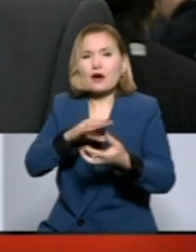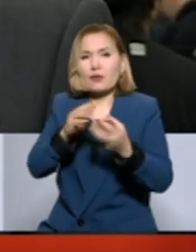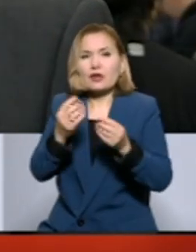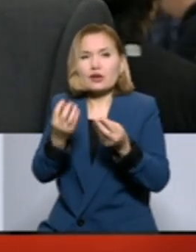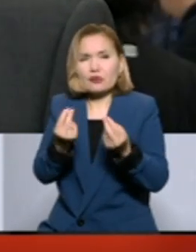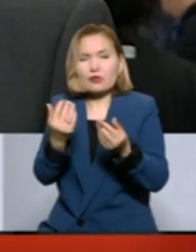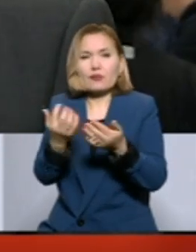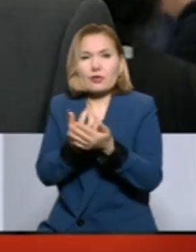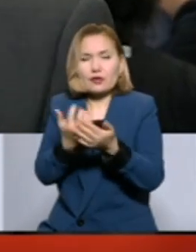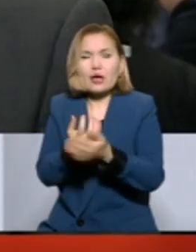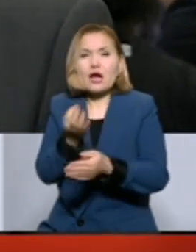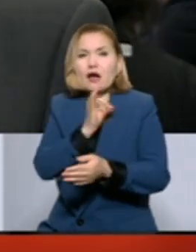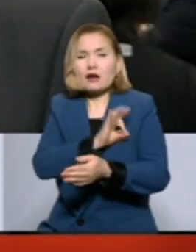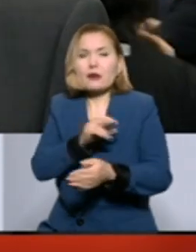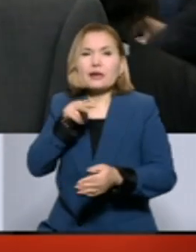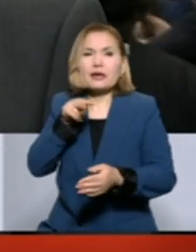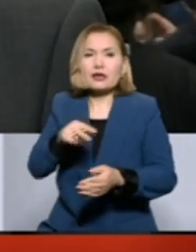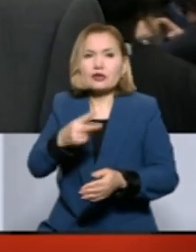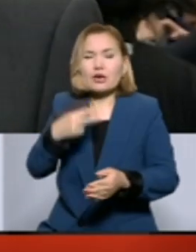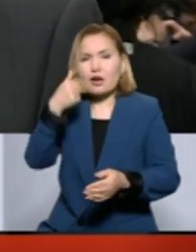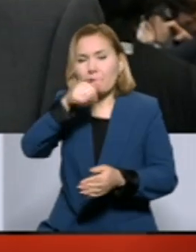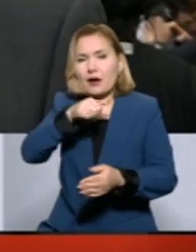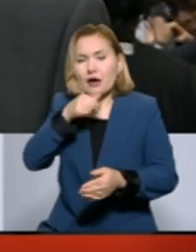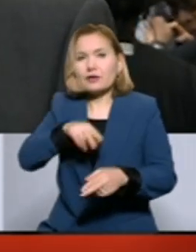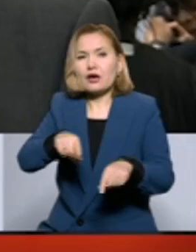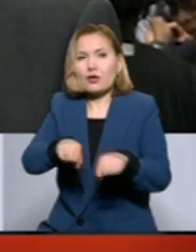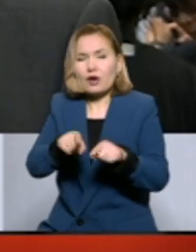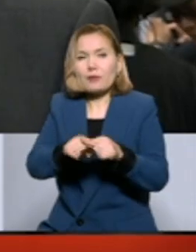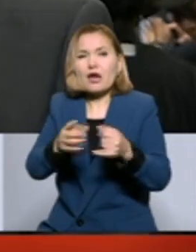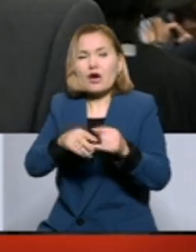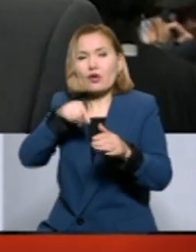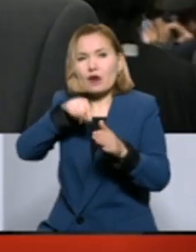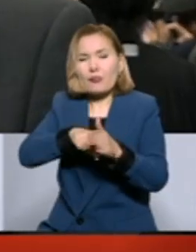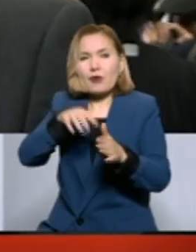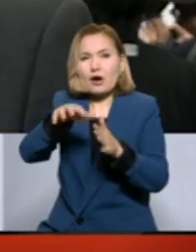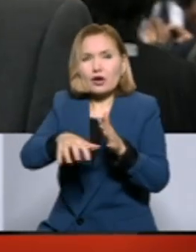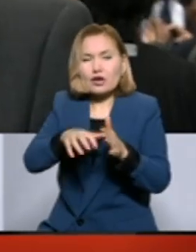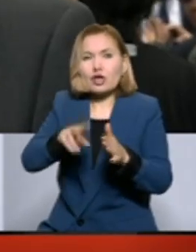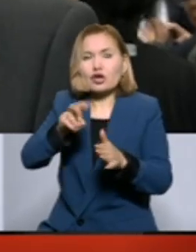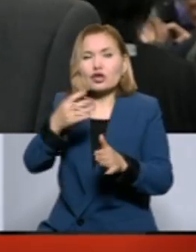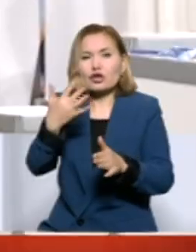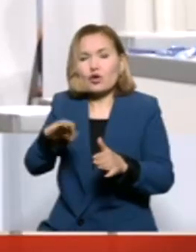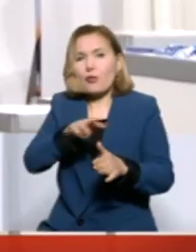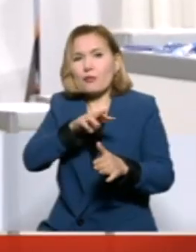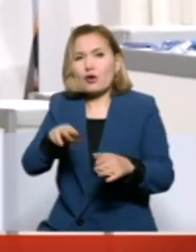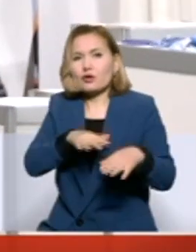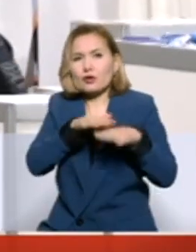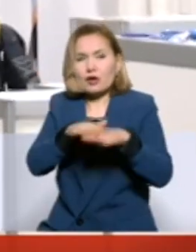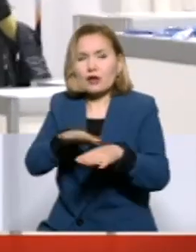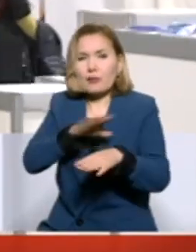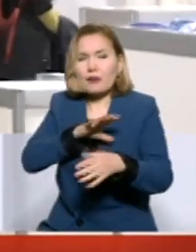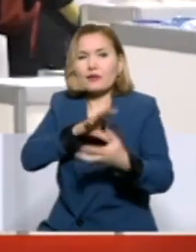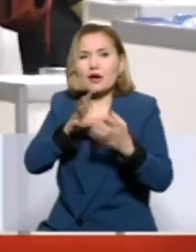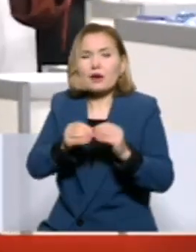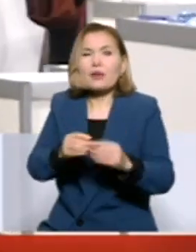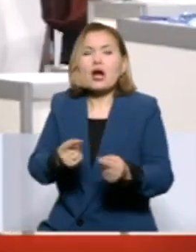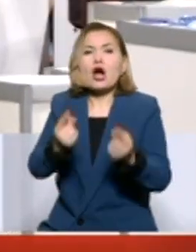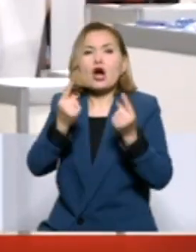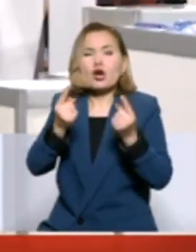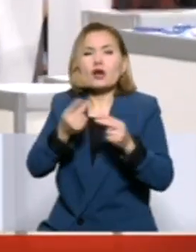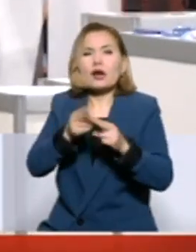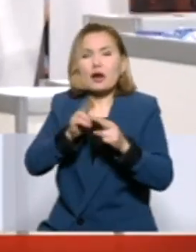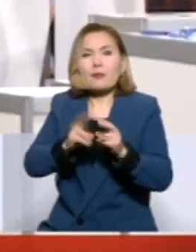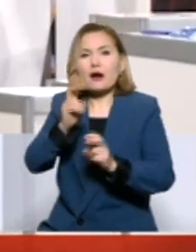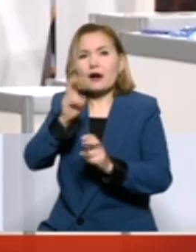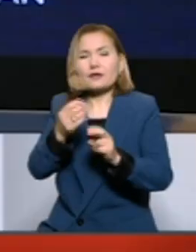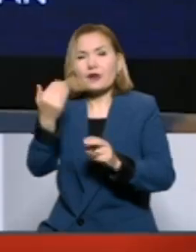көре бастадық. 2022 жылы жеке геологиялық барлау ісіне 250 миллион доллар тартылды. Мәселен, әлемдегі ең үлкен тау-кен